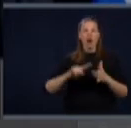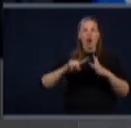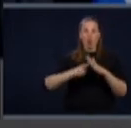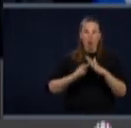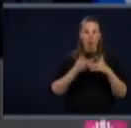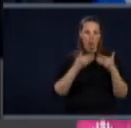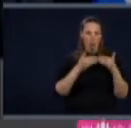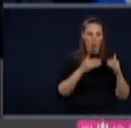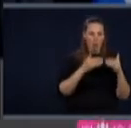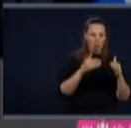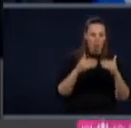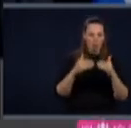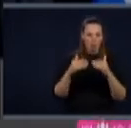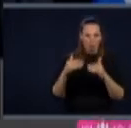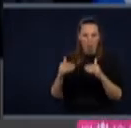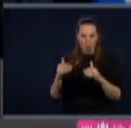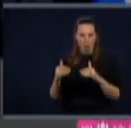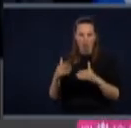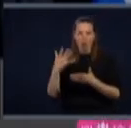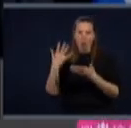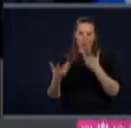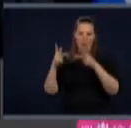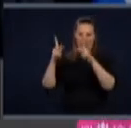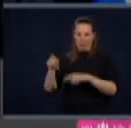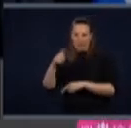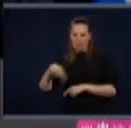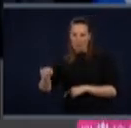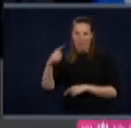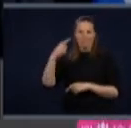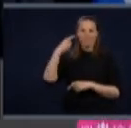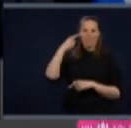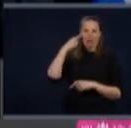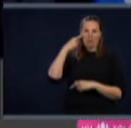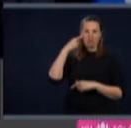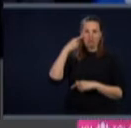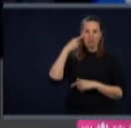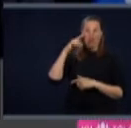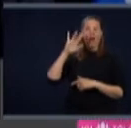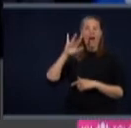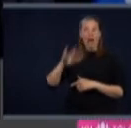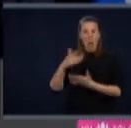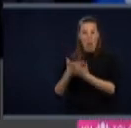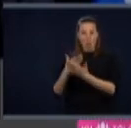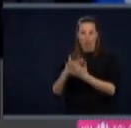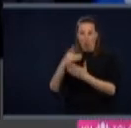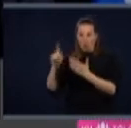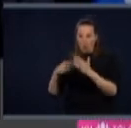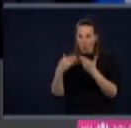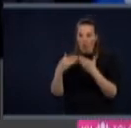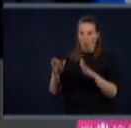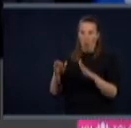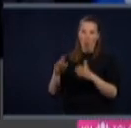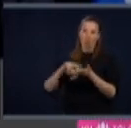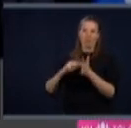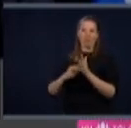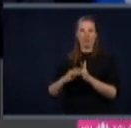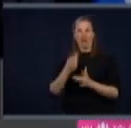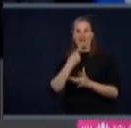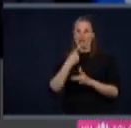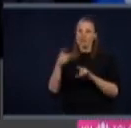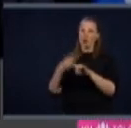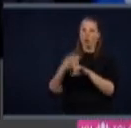déconfiner, il y a des gens qui peuvent interpréter que maintenant, vu qu'on ouvre les écoles, puis qu'on peut se remettre à circuler n'importe